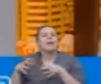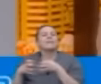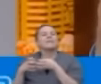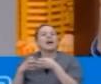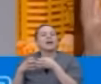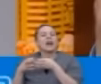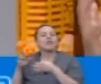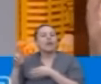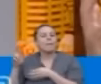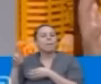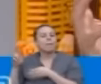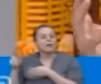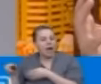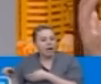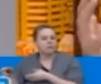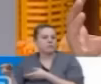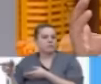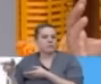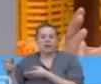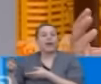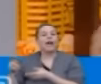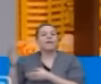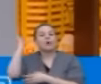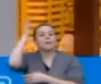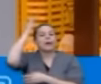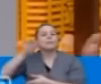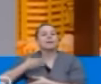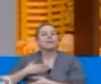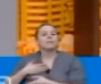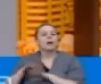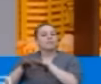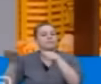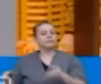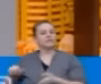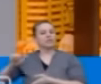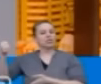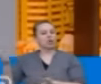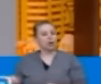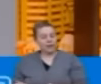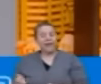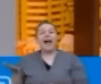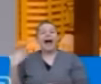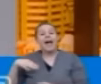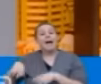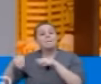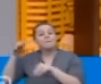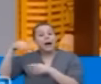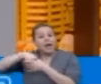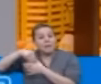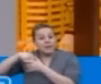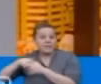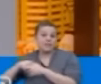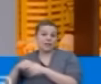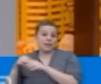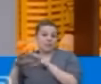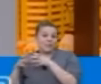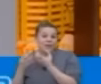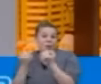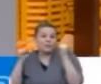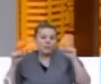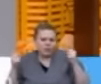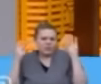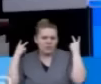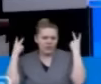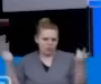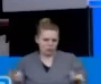בארצות הברית התעוררה. איפה טראמפ קיבל את הפודיום הראשון שלו? כשהיה פריימריז, פריימריז במפלגות דמוקרטיות זה חשוב. תגיד, זה אבל אולי